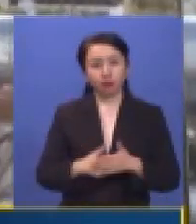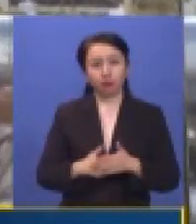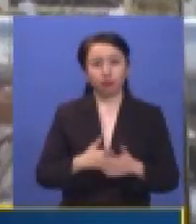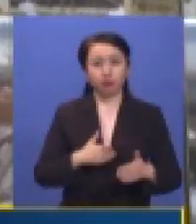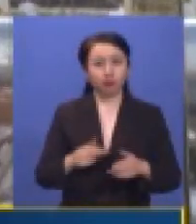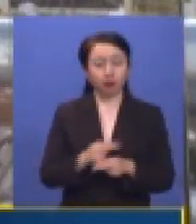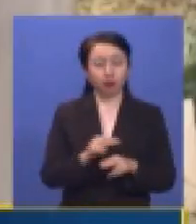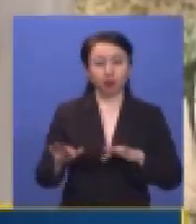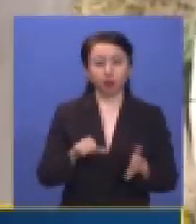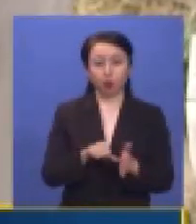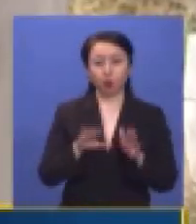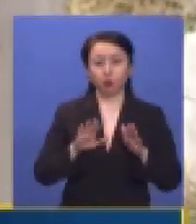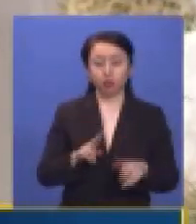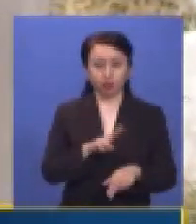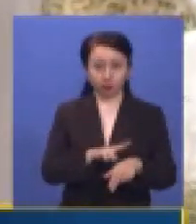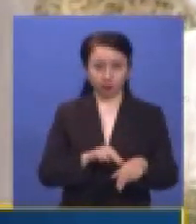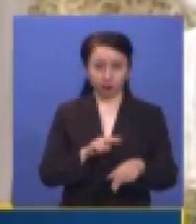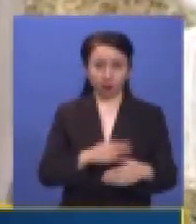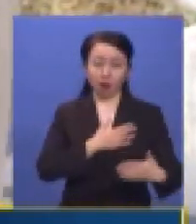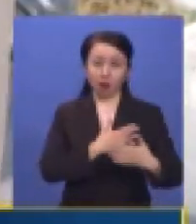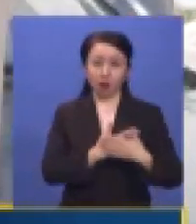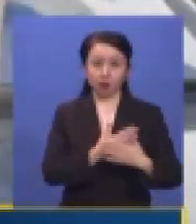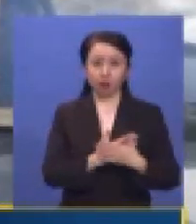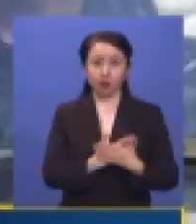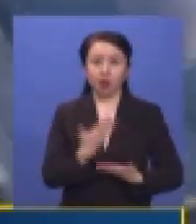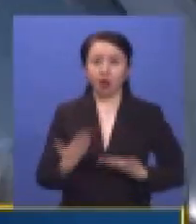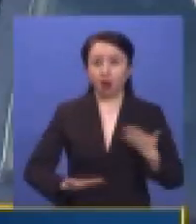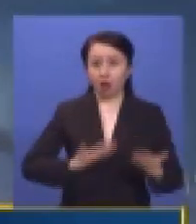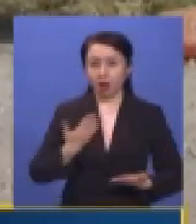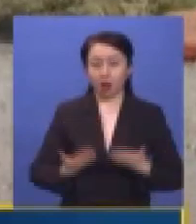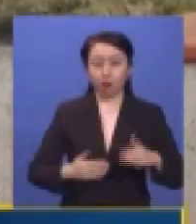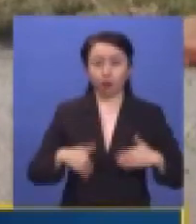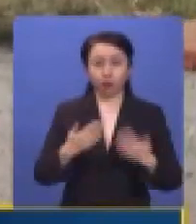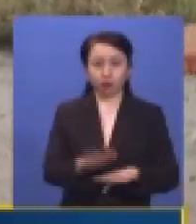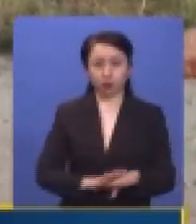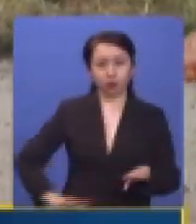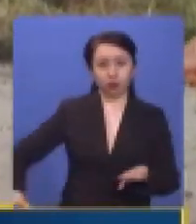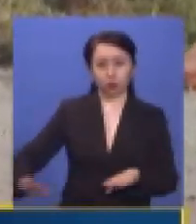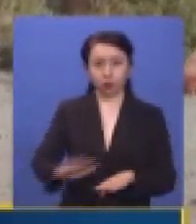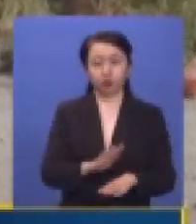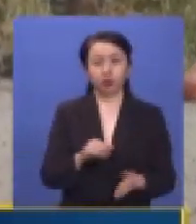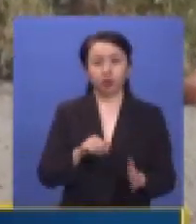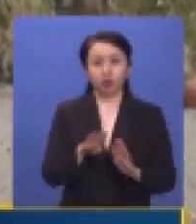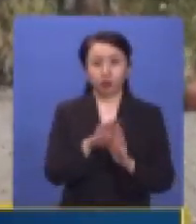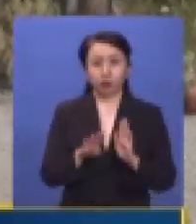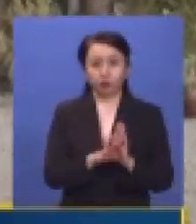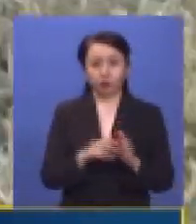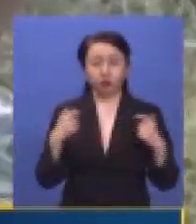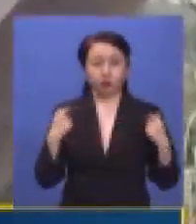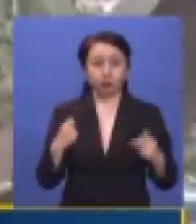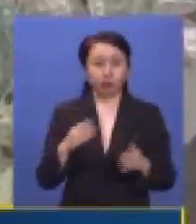оперативно-профилактического мероприятия участок стражи правопорядка активизировали подворные обходы веренной территории. Задача участковых инспекторов